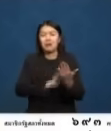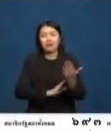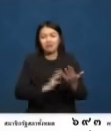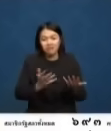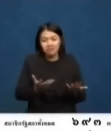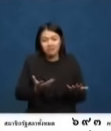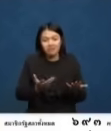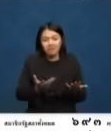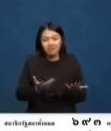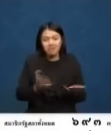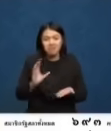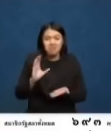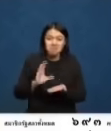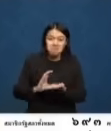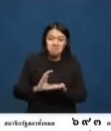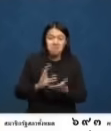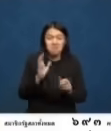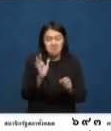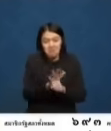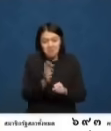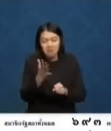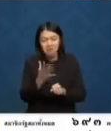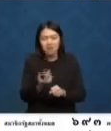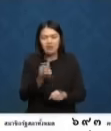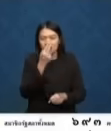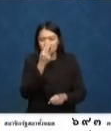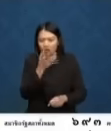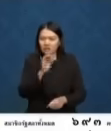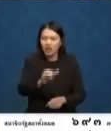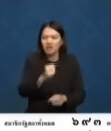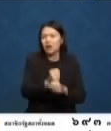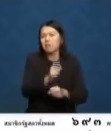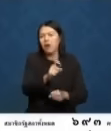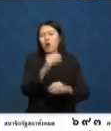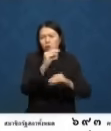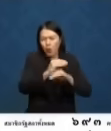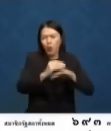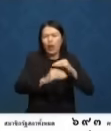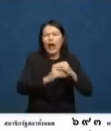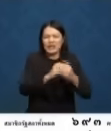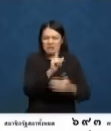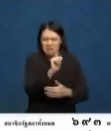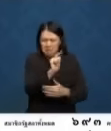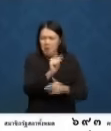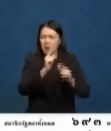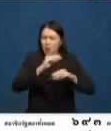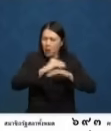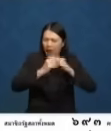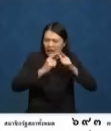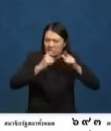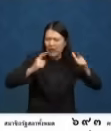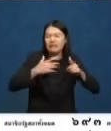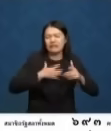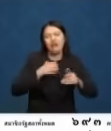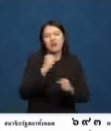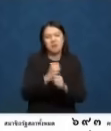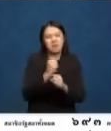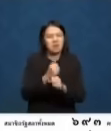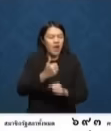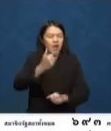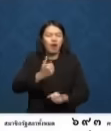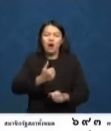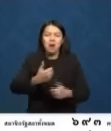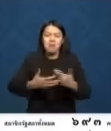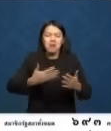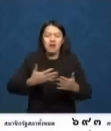แน่ครับแม้จะคุณไหมอภิปรายซึ่งผมเห็นด้วยคุณไหมนะเปลี่ยนเยอะเปลี่ยนเยอะจนประชาชนงงแต่ท้ายที่สุดเนี่ย